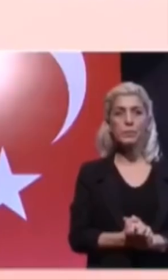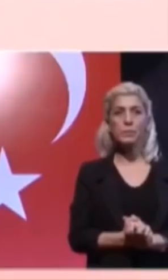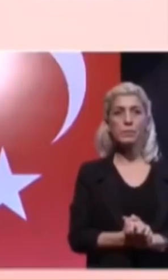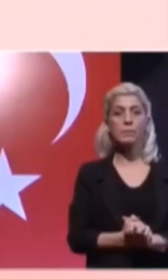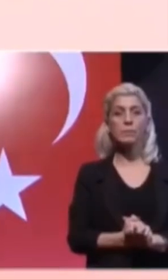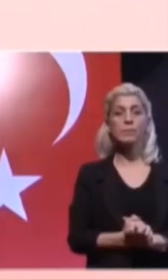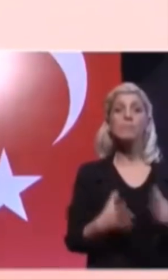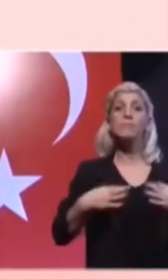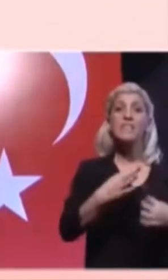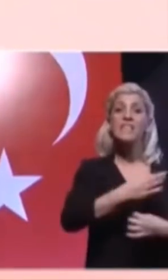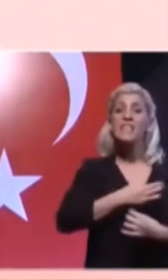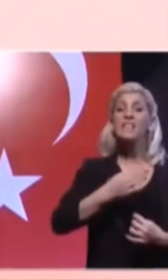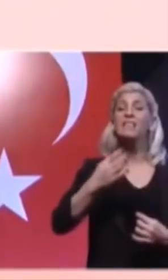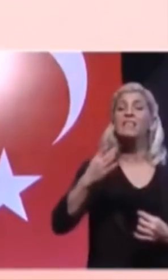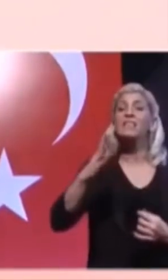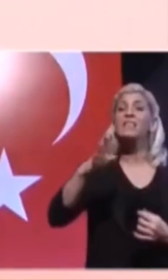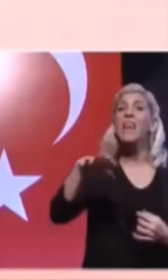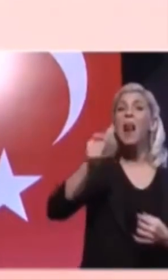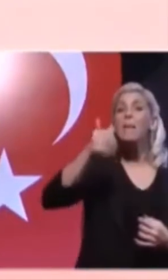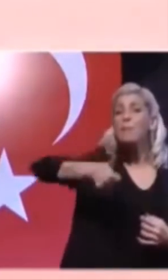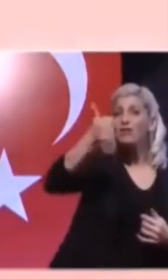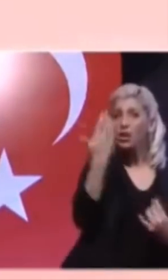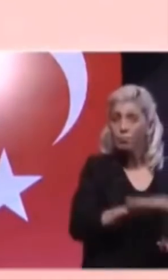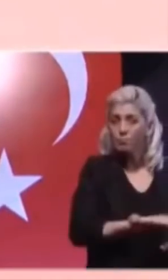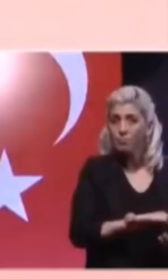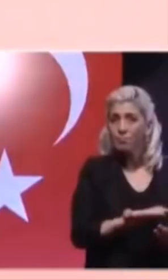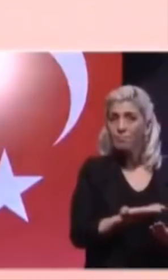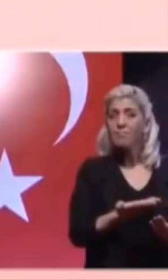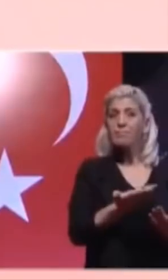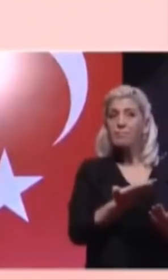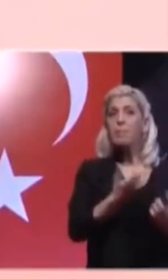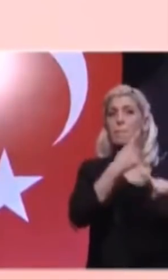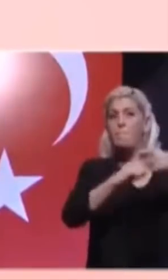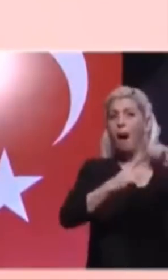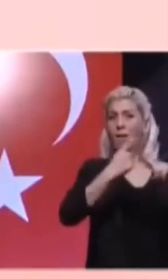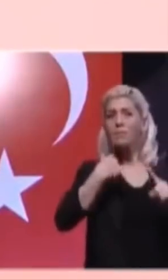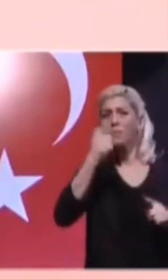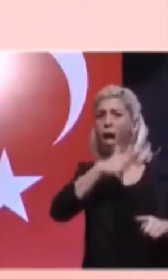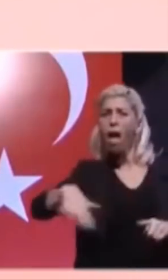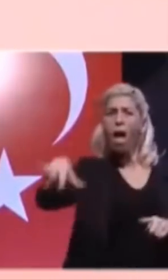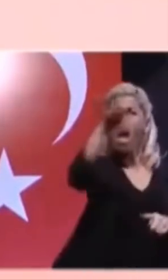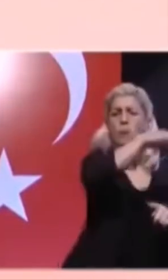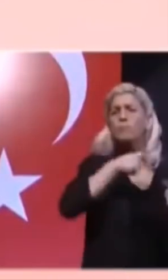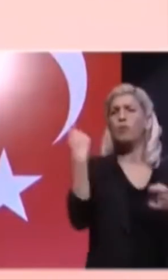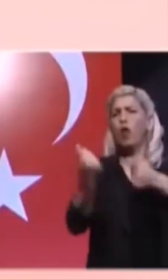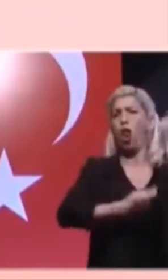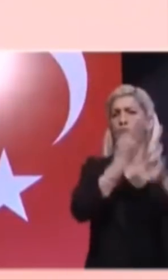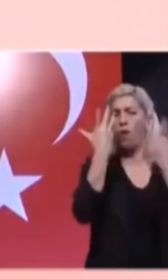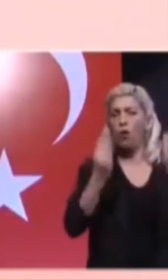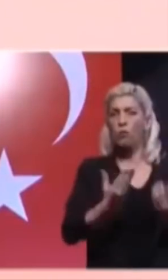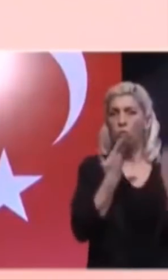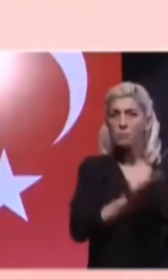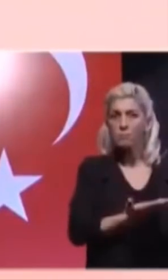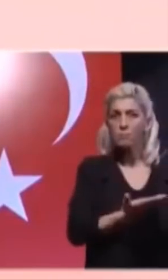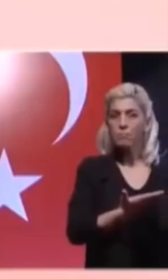bütün arkadaşlarım ve partimizin değerli üyeleri, yoldaşlarım ve